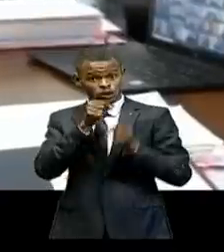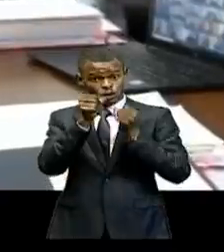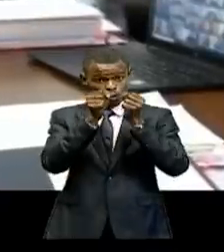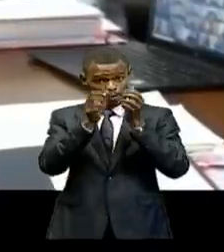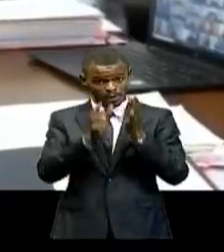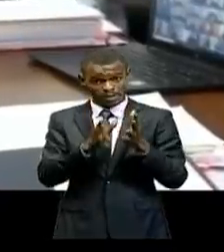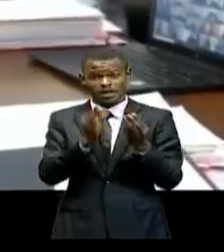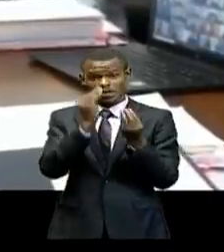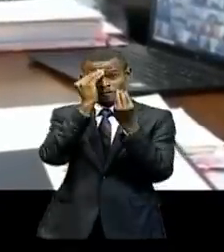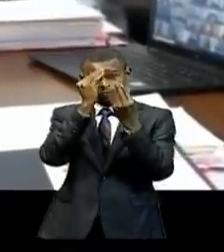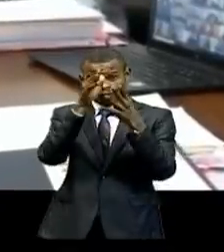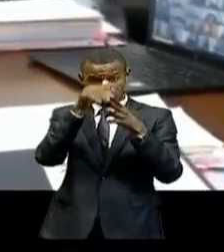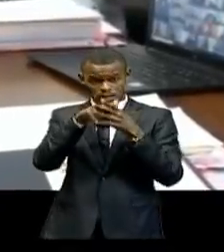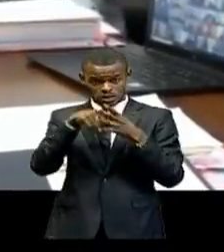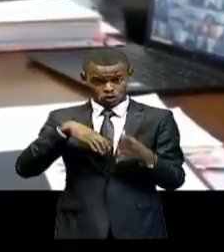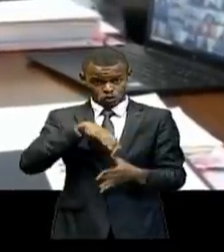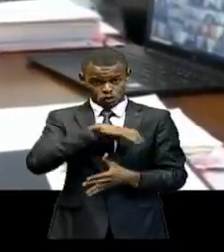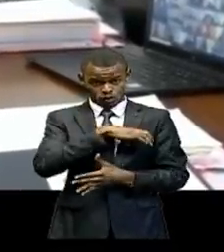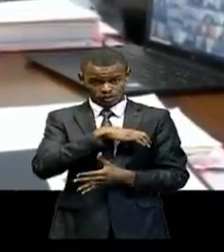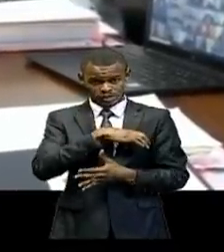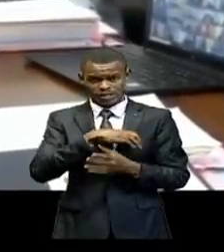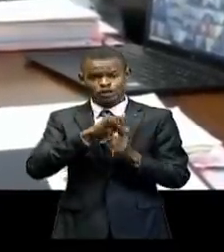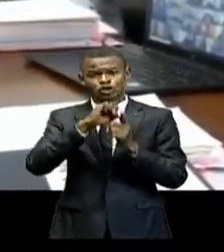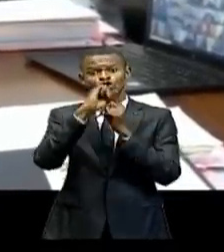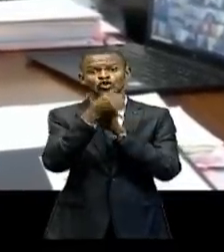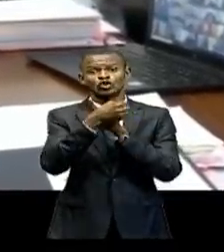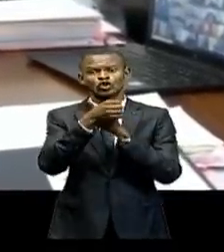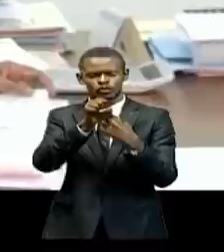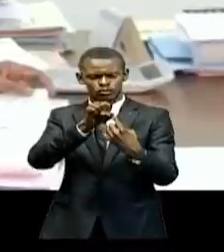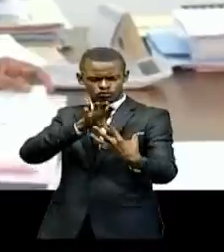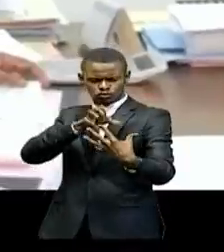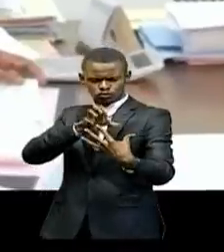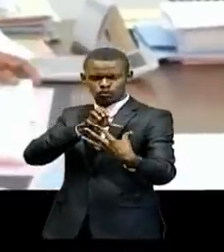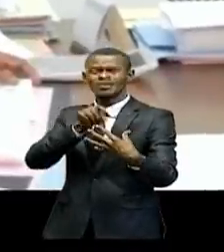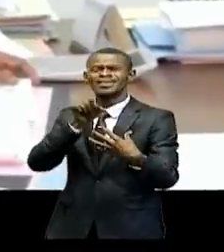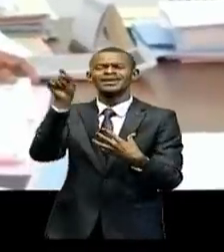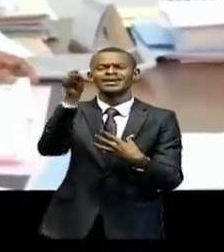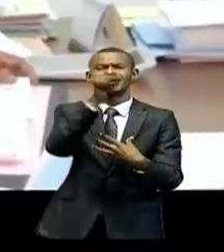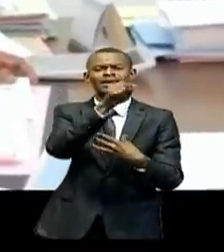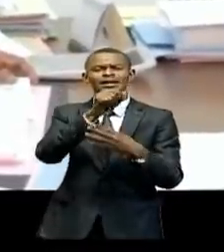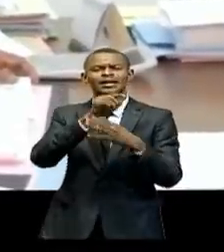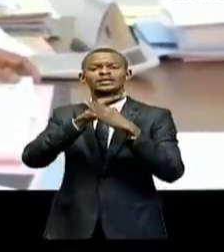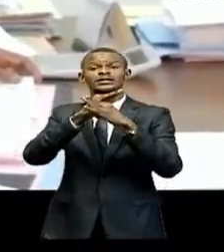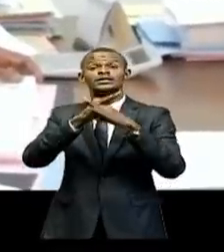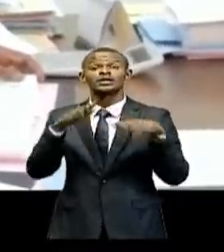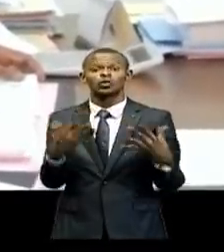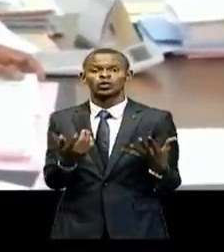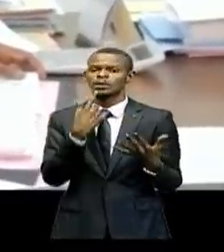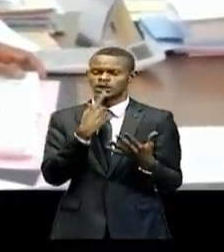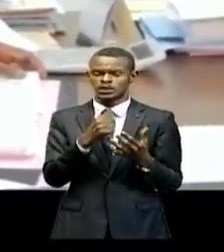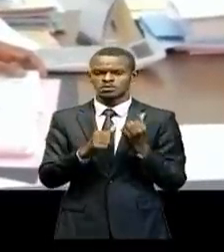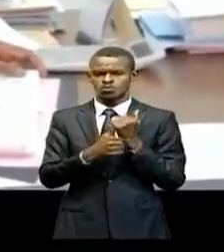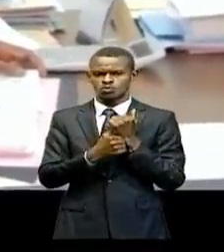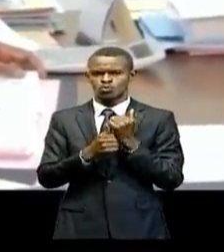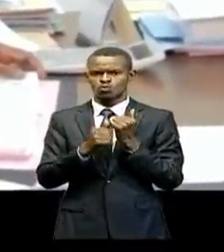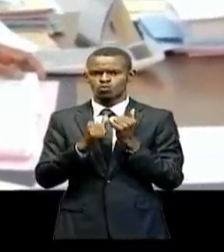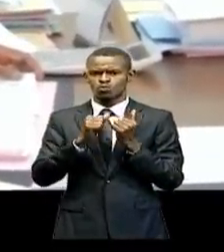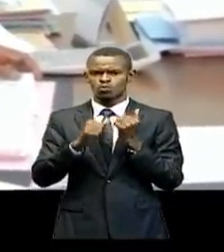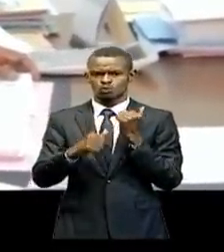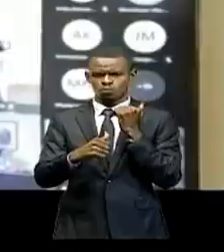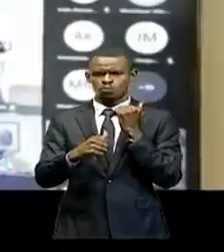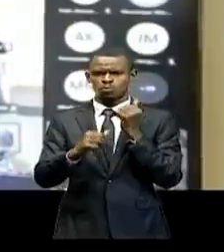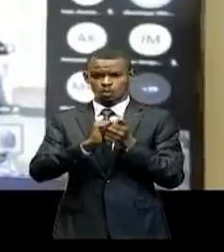par zone de défense. Il a soutenu que la pression militaire reste maintenue sur les forces